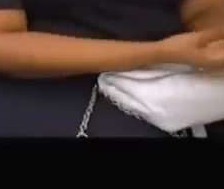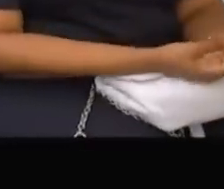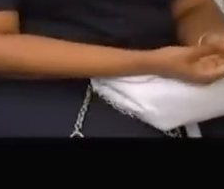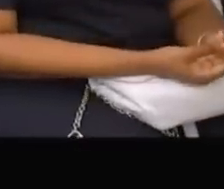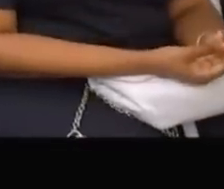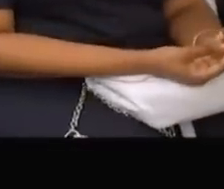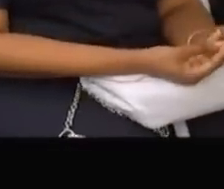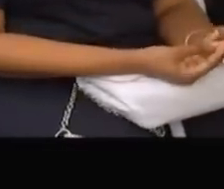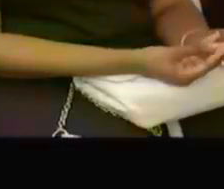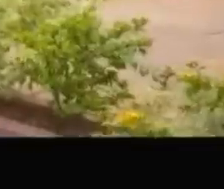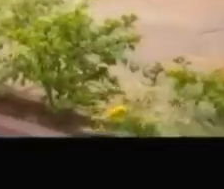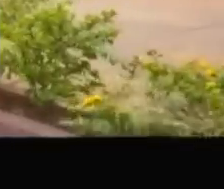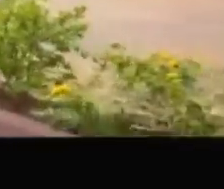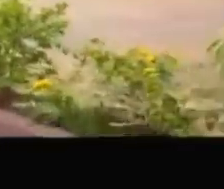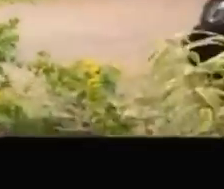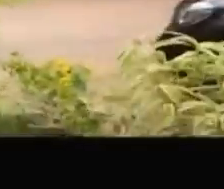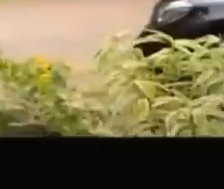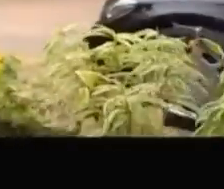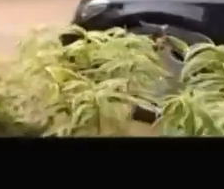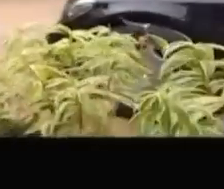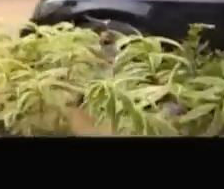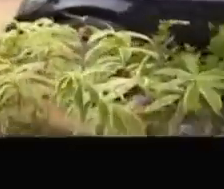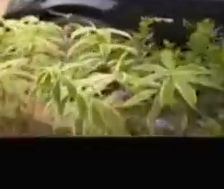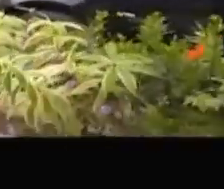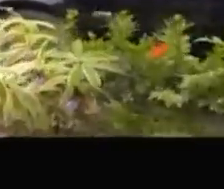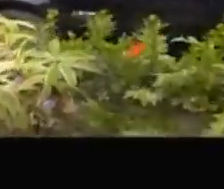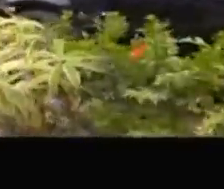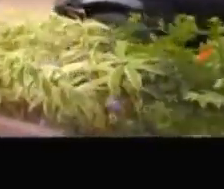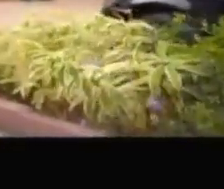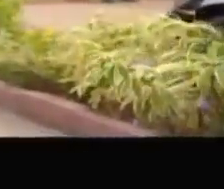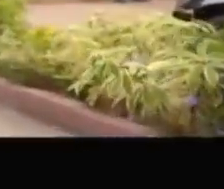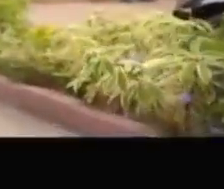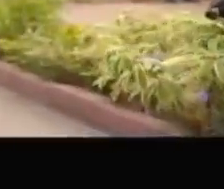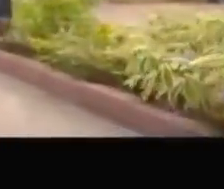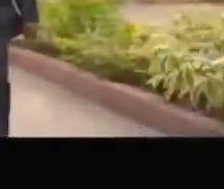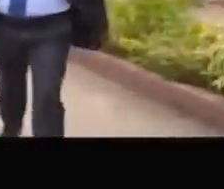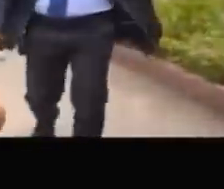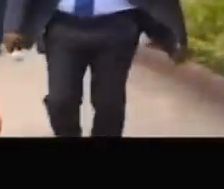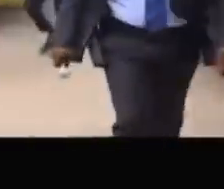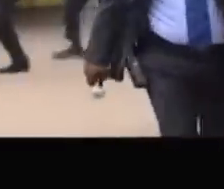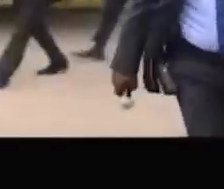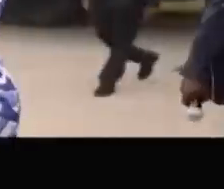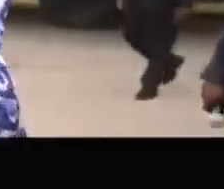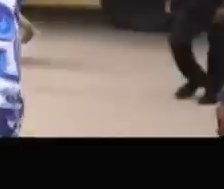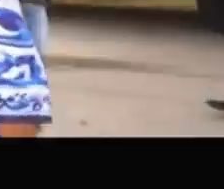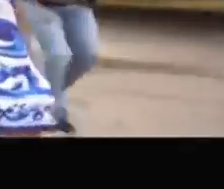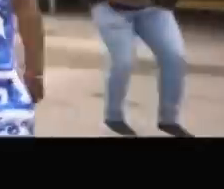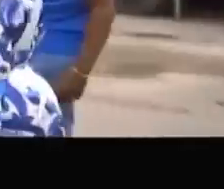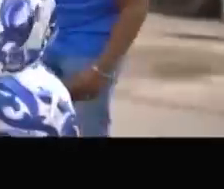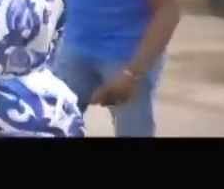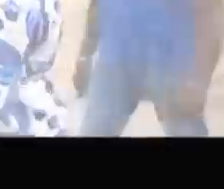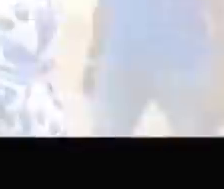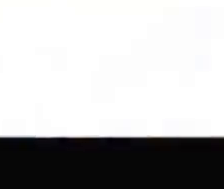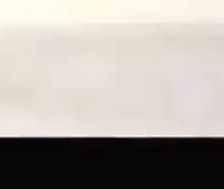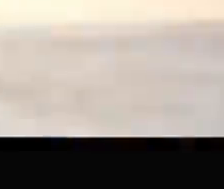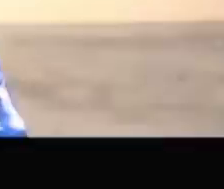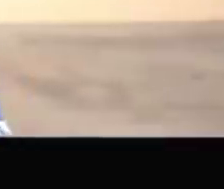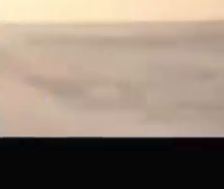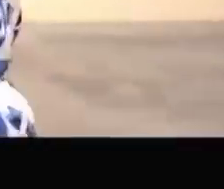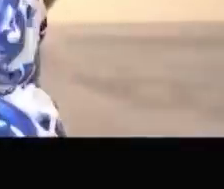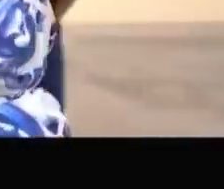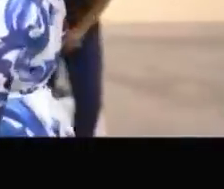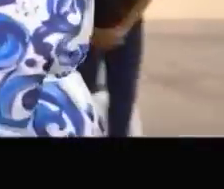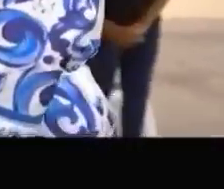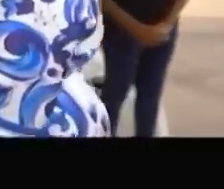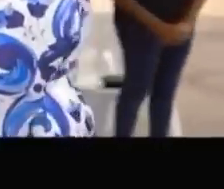de leur bienfaitrice. La présidente de la fondation Denise Nyakiro-Tshisekedi a su trouver les mots qui motivent. Bonjour à tous.